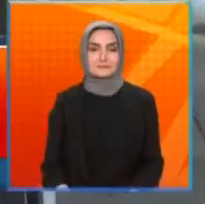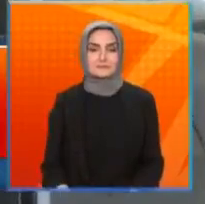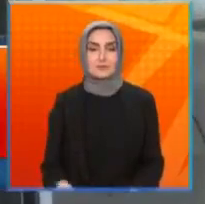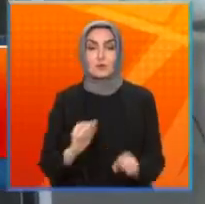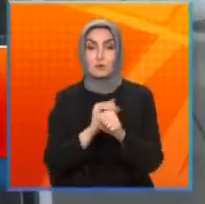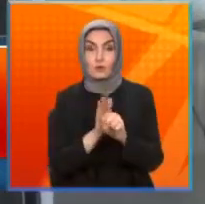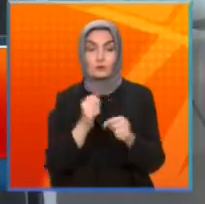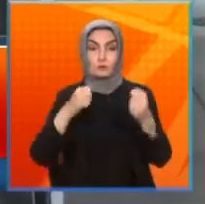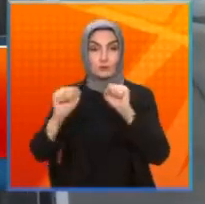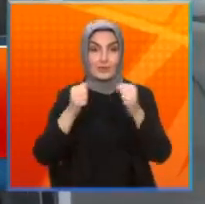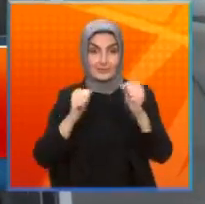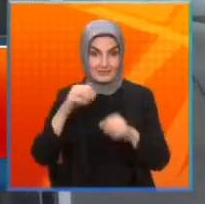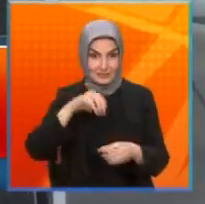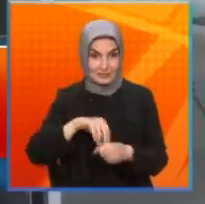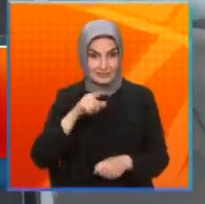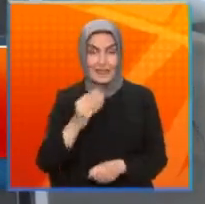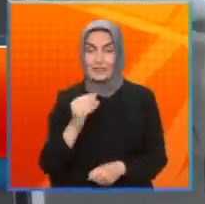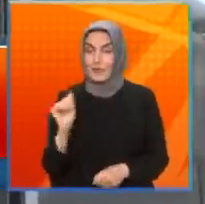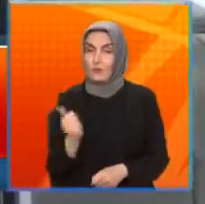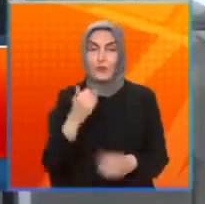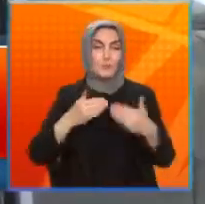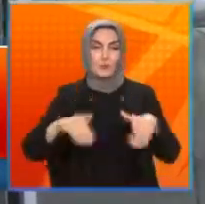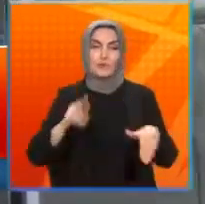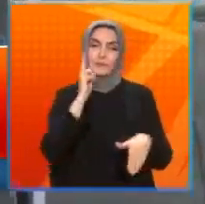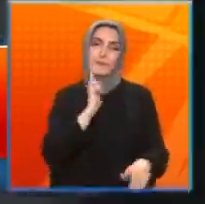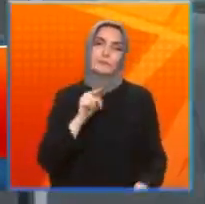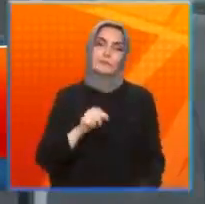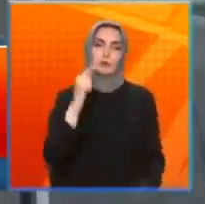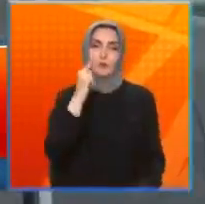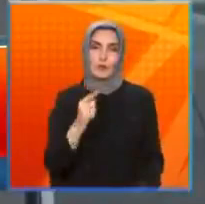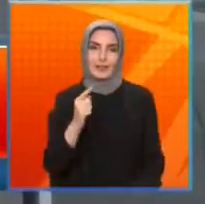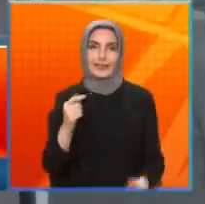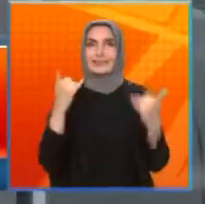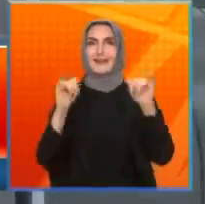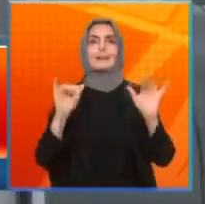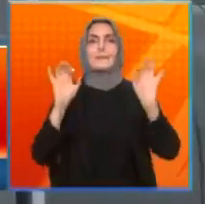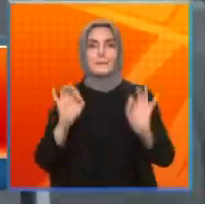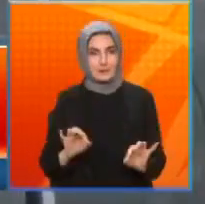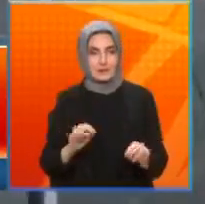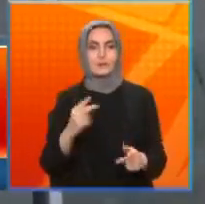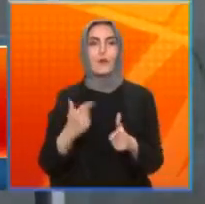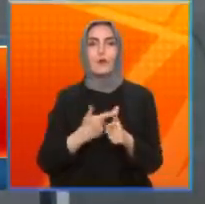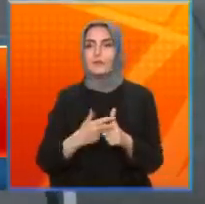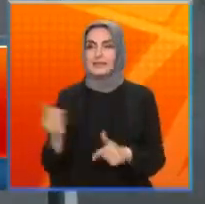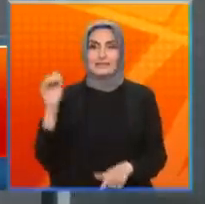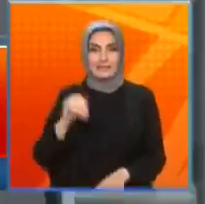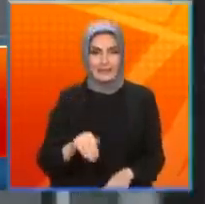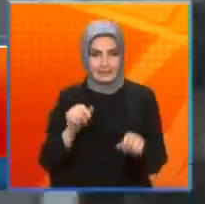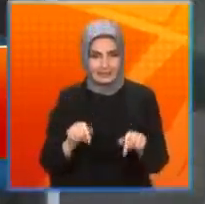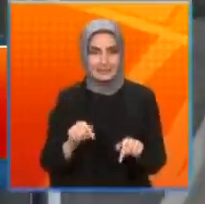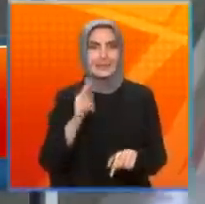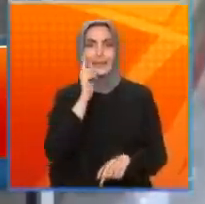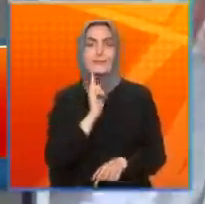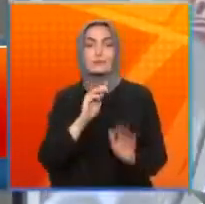Korona ile mücadelede en önemli tedbir temizlik. Tatiliniz başladı, otelinize geldiniz. İşte hijyen kuralları buradan başlıyor. Burada